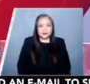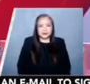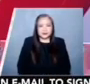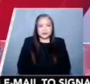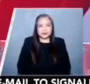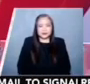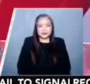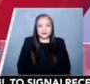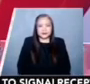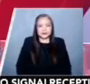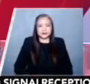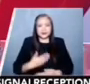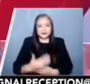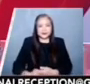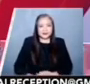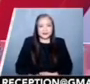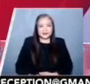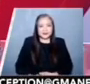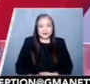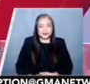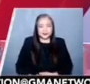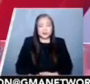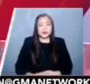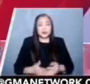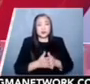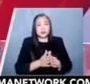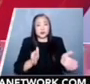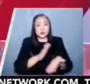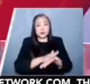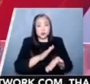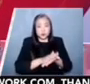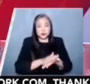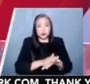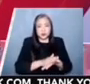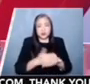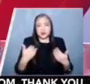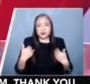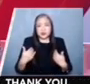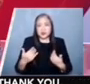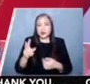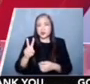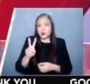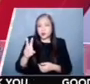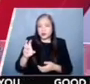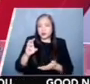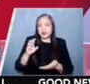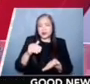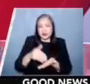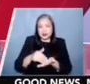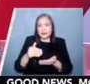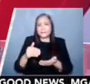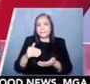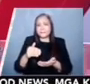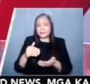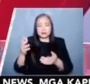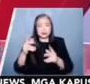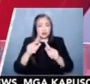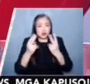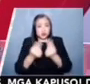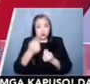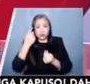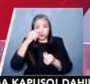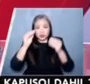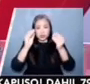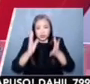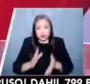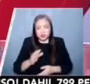hirap parin ang ilang pampublikong paaralan na mapunan ang mahigit 20 Li bakanteng posisyon para sa mga guro kakaunti raw